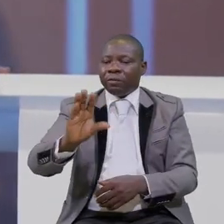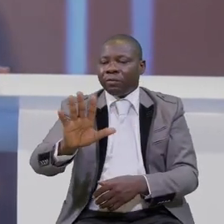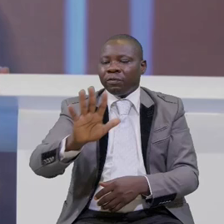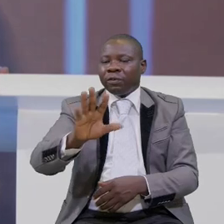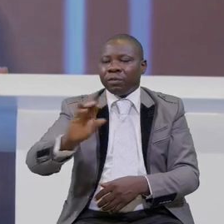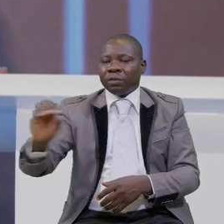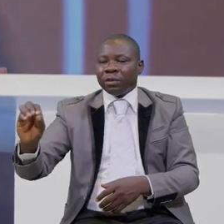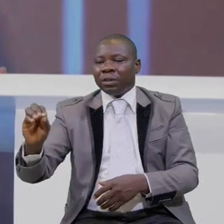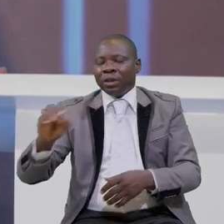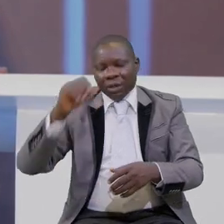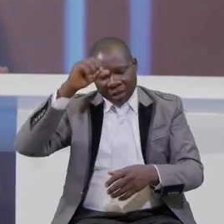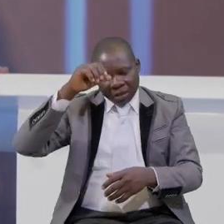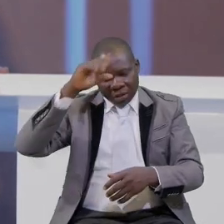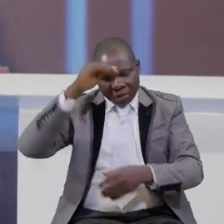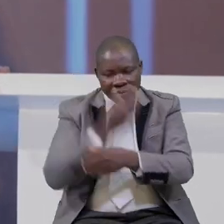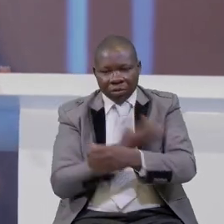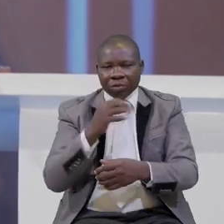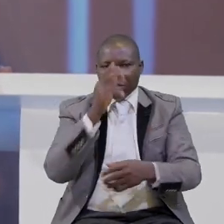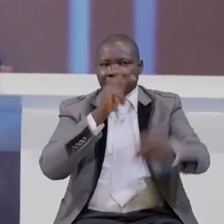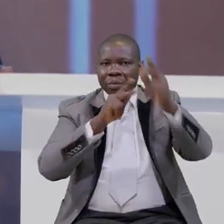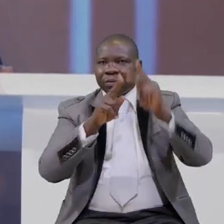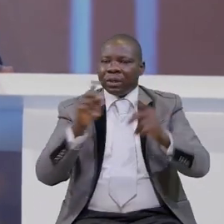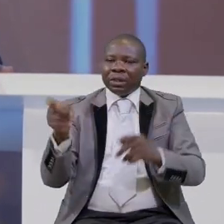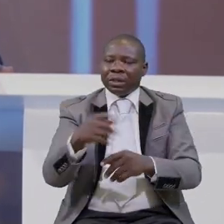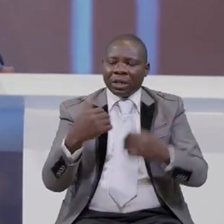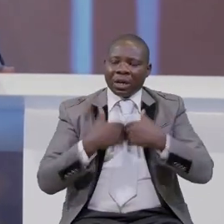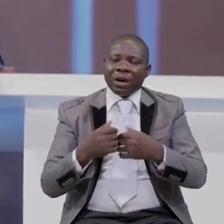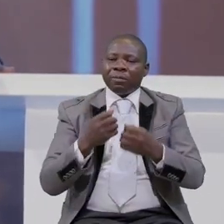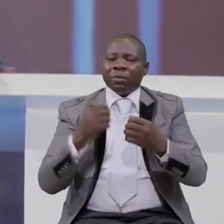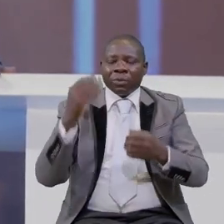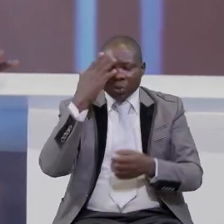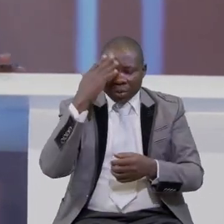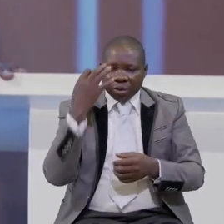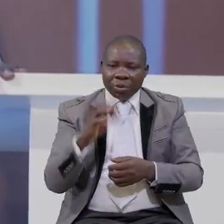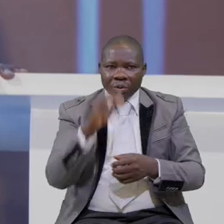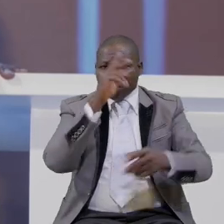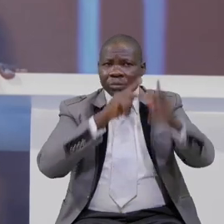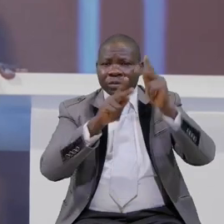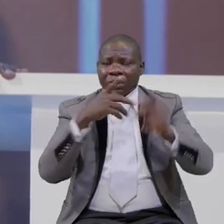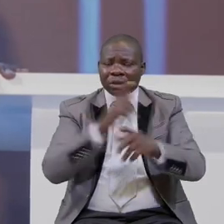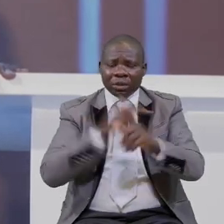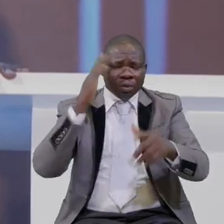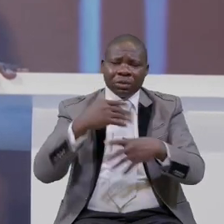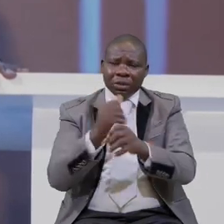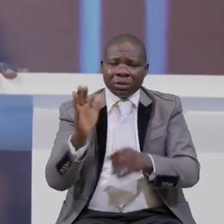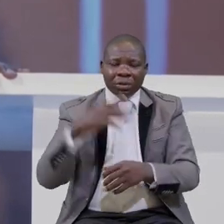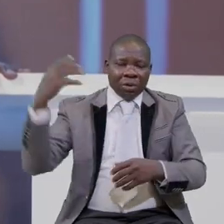avaient la connaissance de la prophétie. Mais Dieu va ôter ton maître de dessus